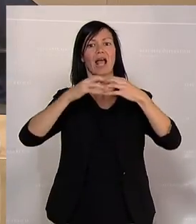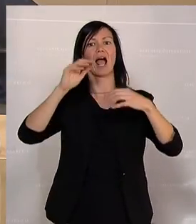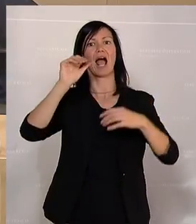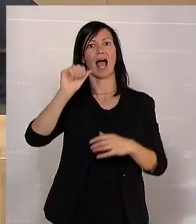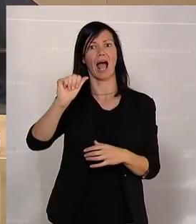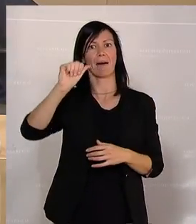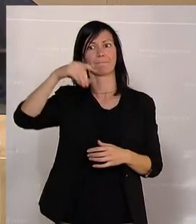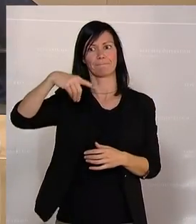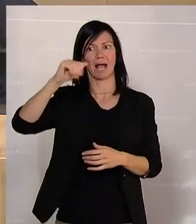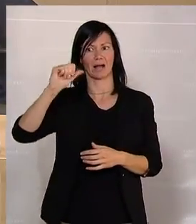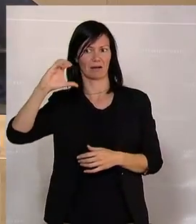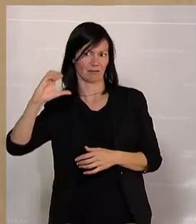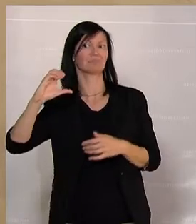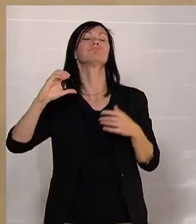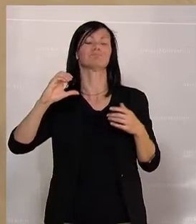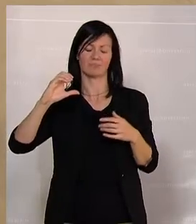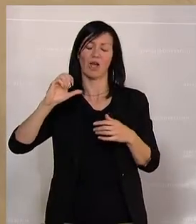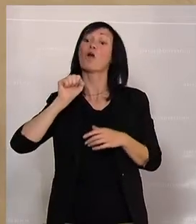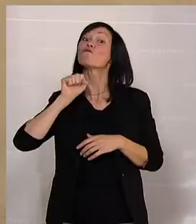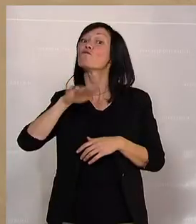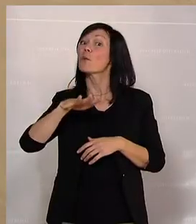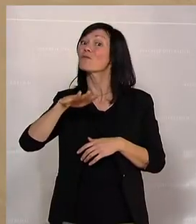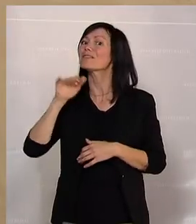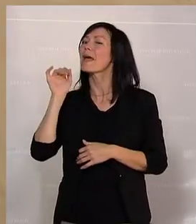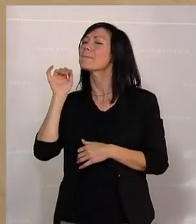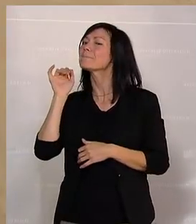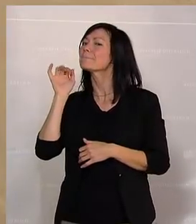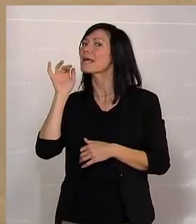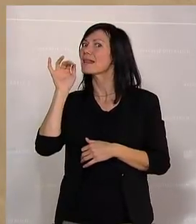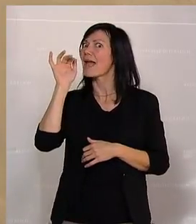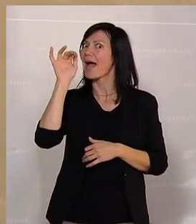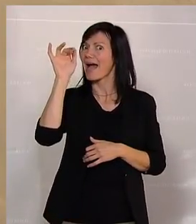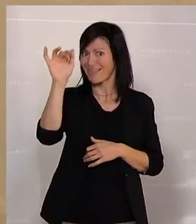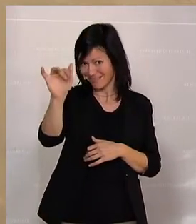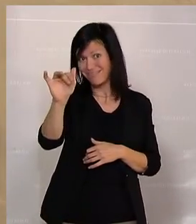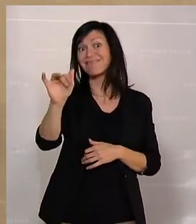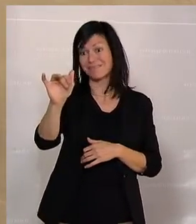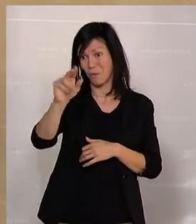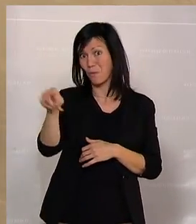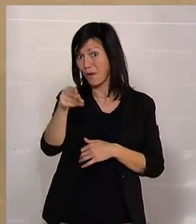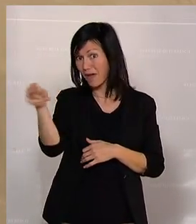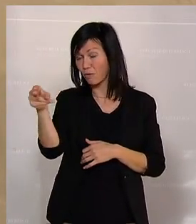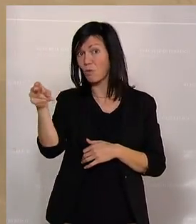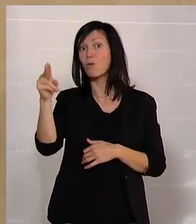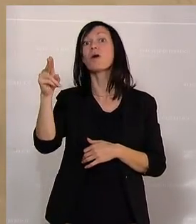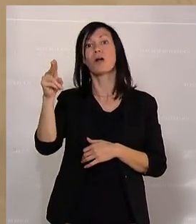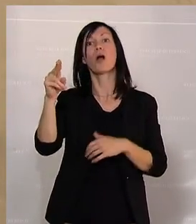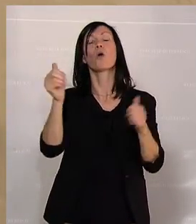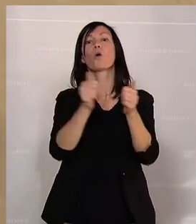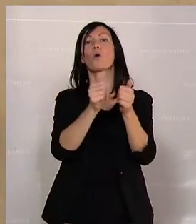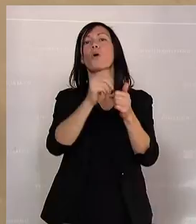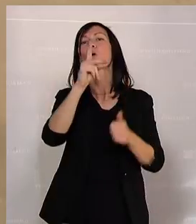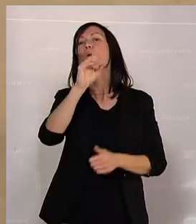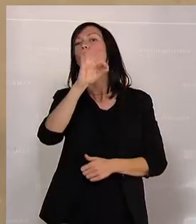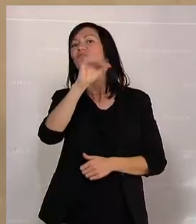und dann hergehen und 15 Milliarden der COFAG weitergeben, ohne dass es eine